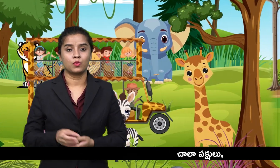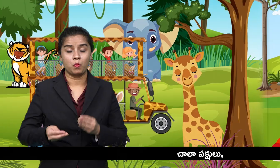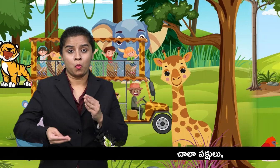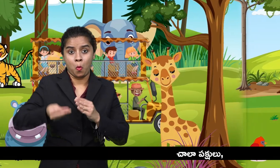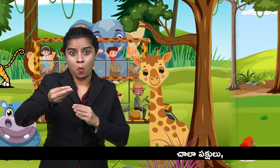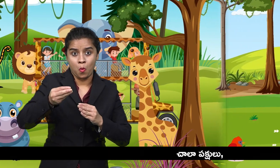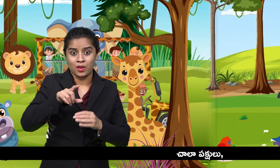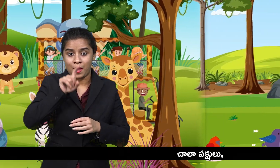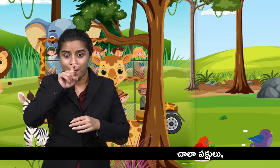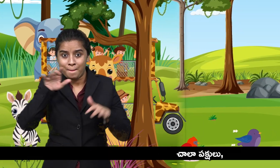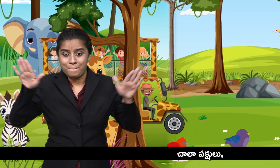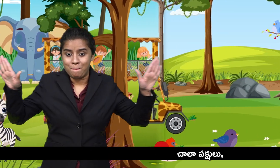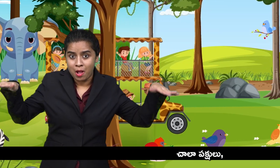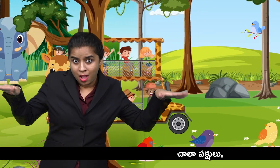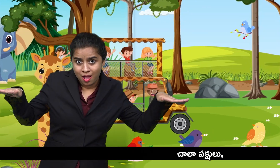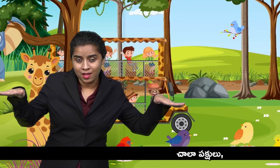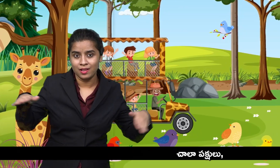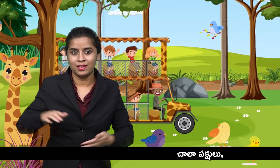చాలా పక్షులు,